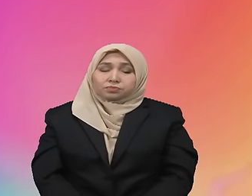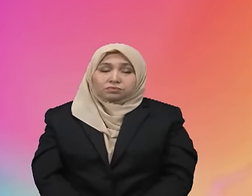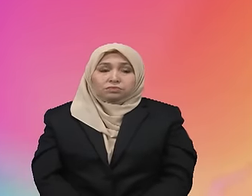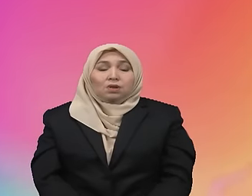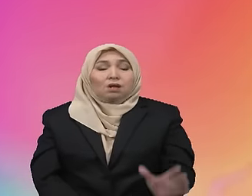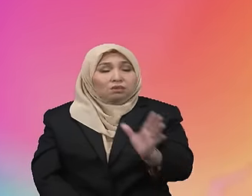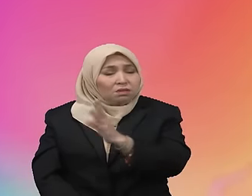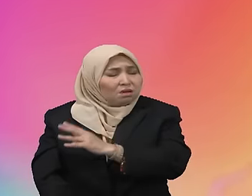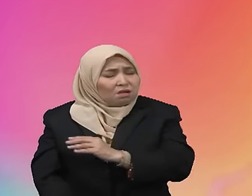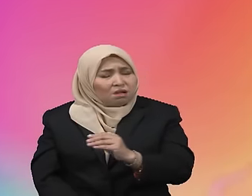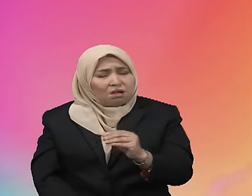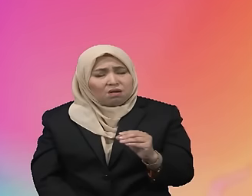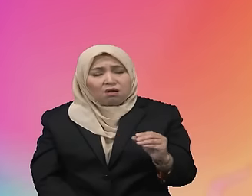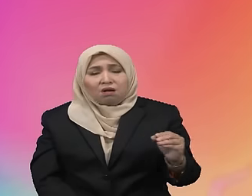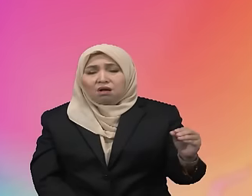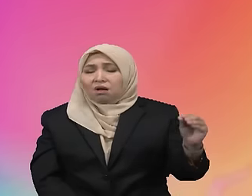وَمَا